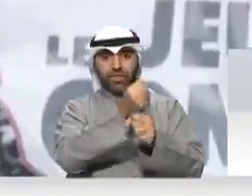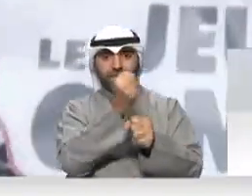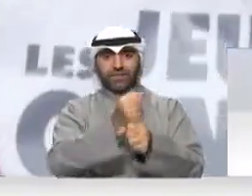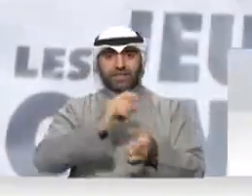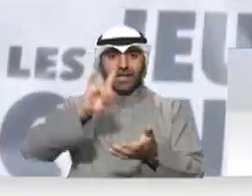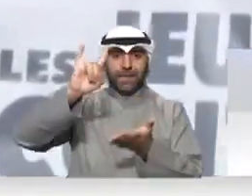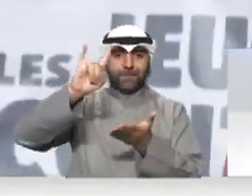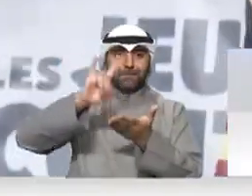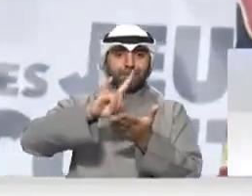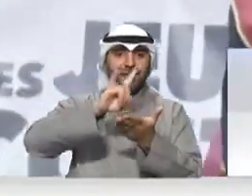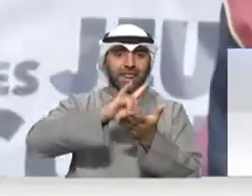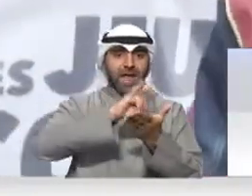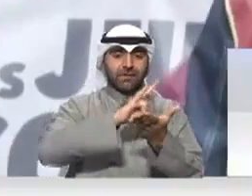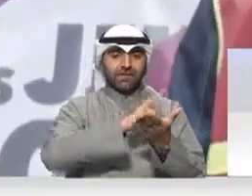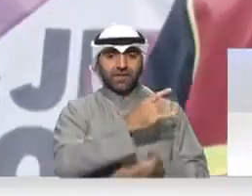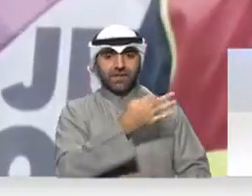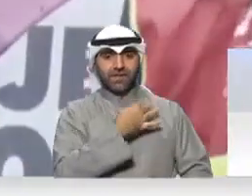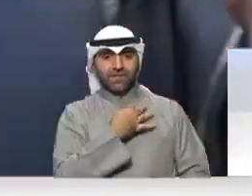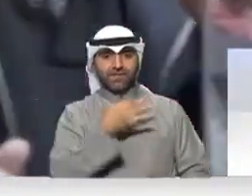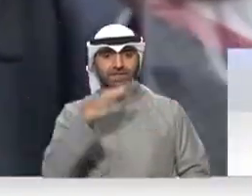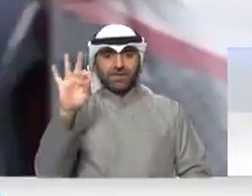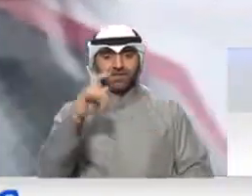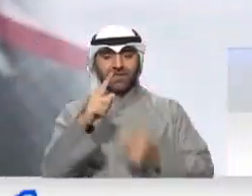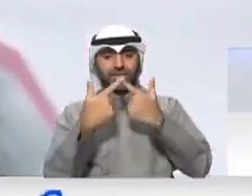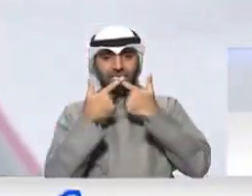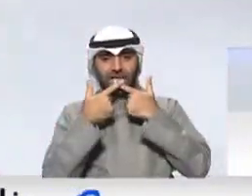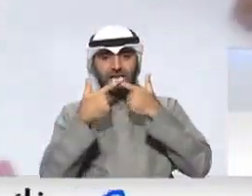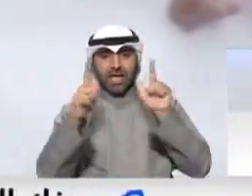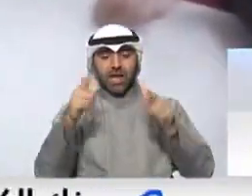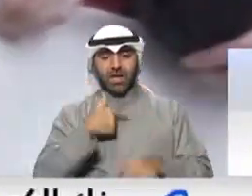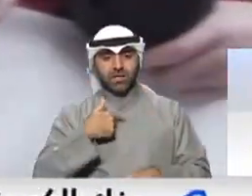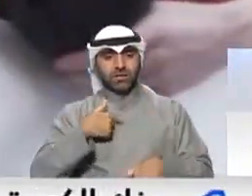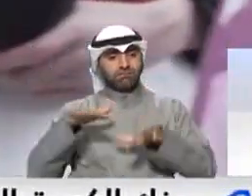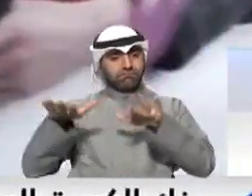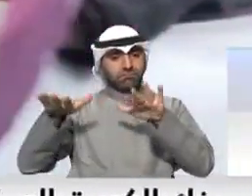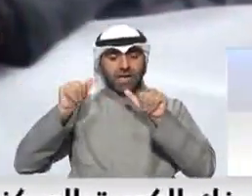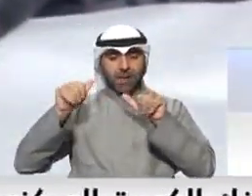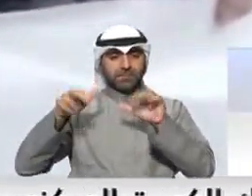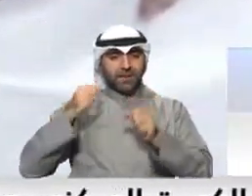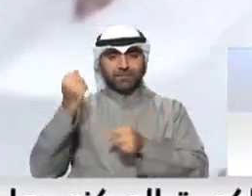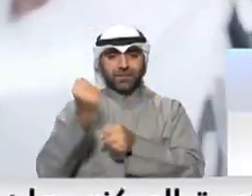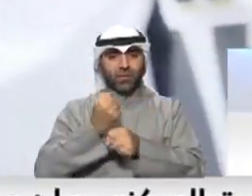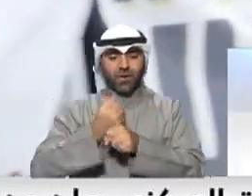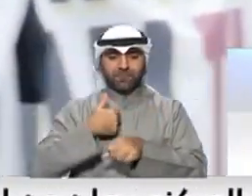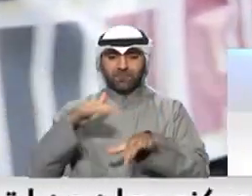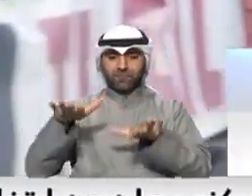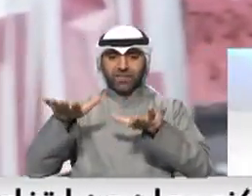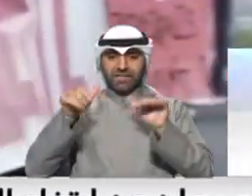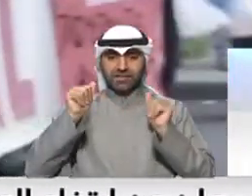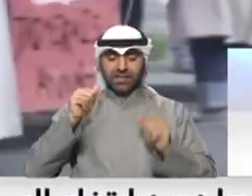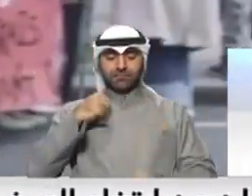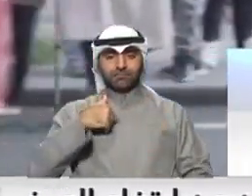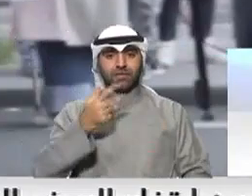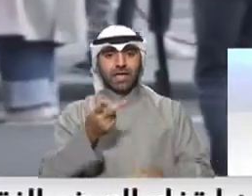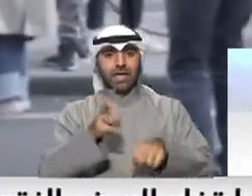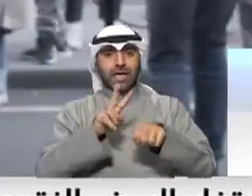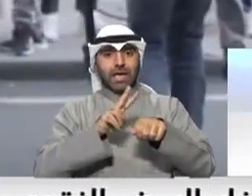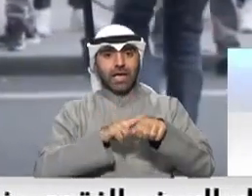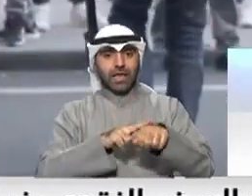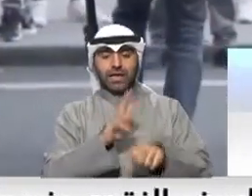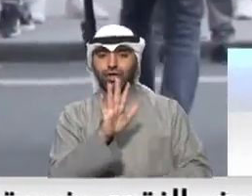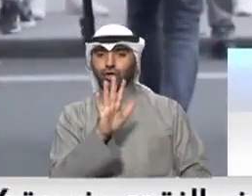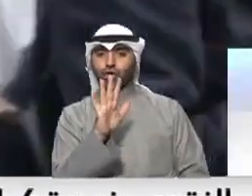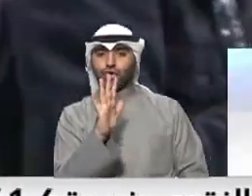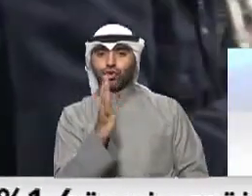المحتجين هذا الاسبوع تظاهرات الحادي والثلاثين من يناير الماضي كما سيشهد الاسبوع تحركات اخرى بموازعه